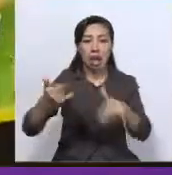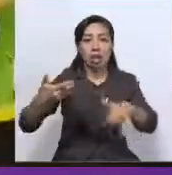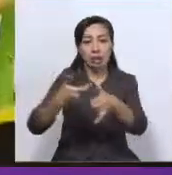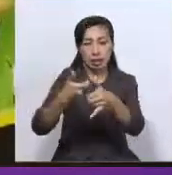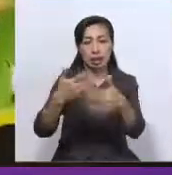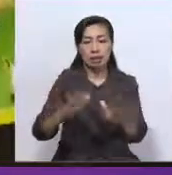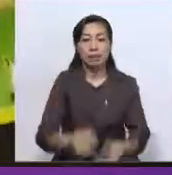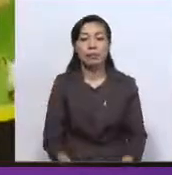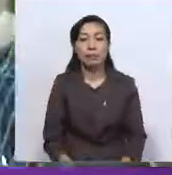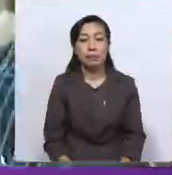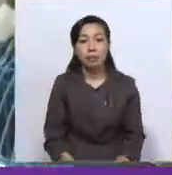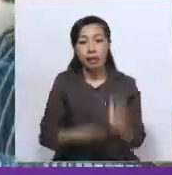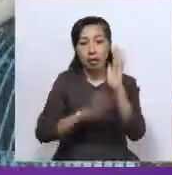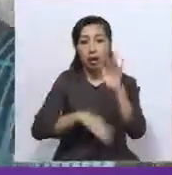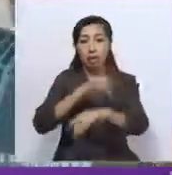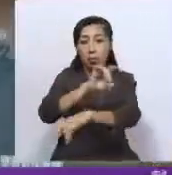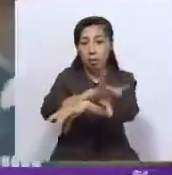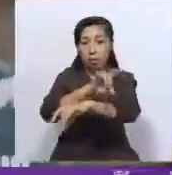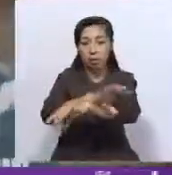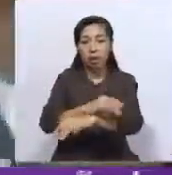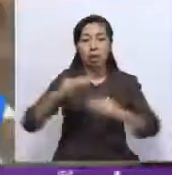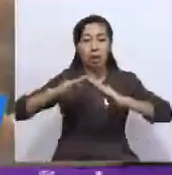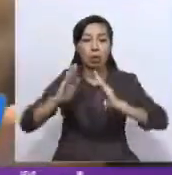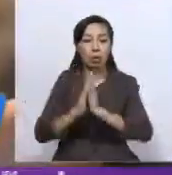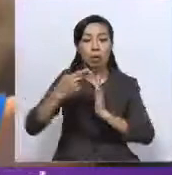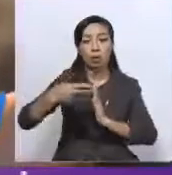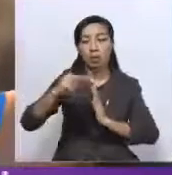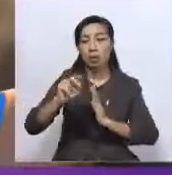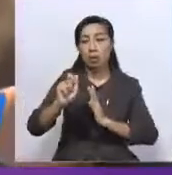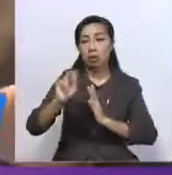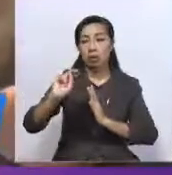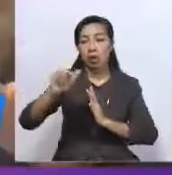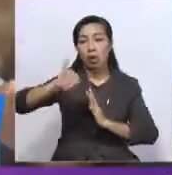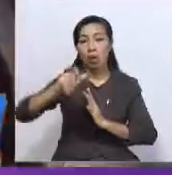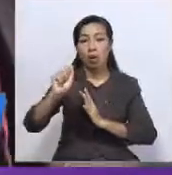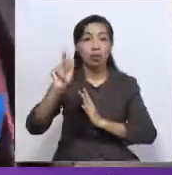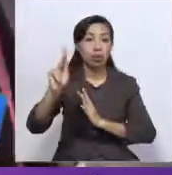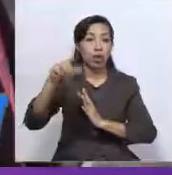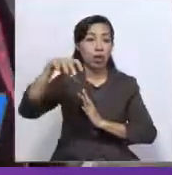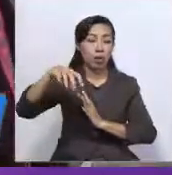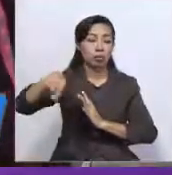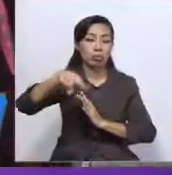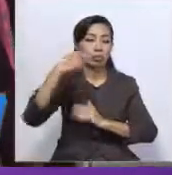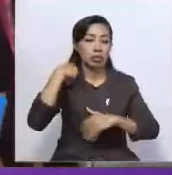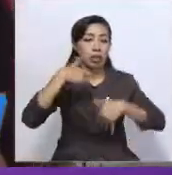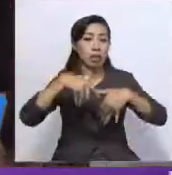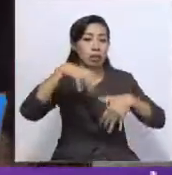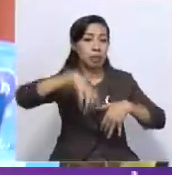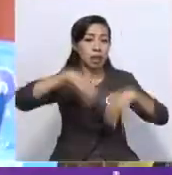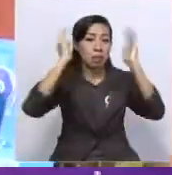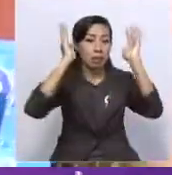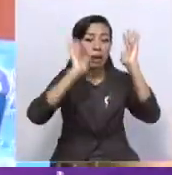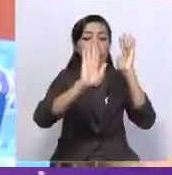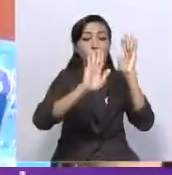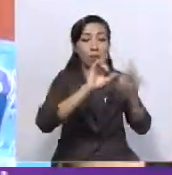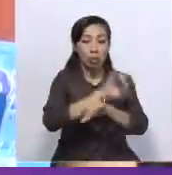ที่จังหวัดเพชรบุรีนะครับที่วัดหนองจอกหมู่3ตำบลห้วยลึกอำเภอบ้านลาดสำนักงานประชาสัมพันธ์จังหวัดได้ร่วมบูรณาการ